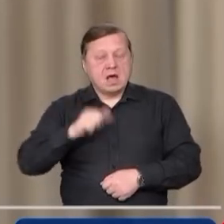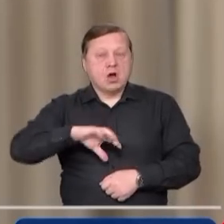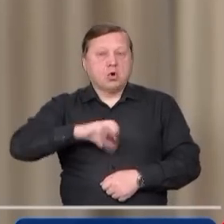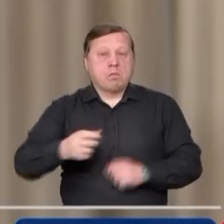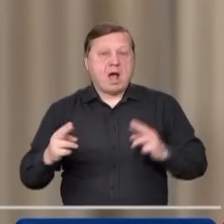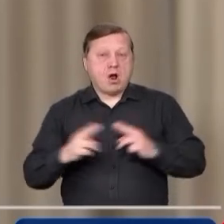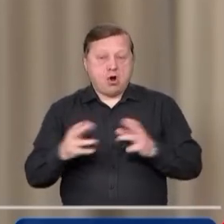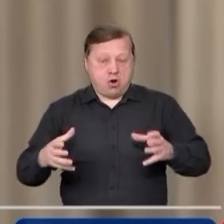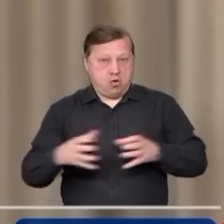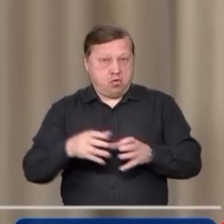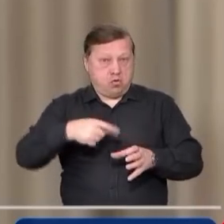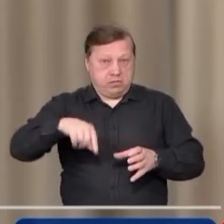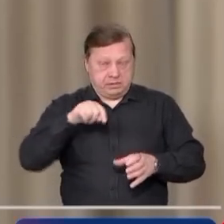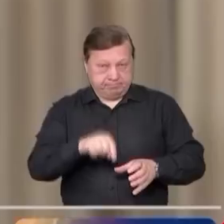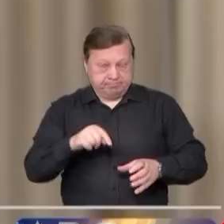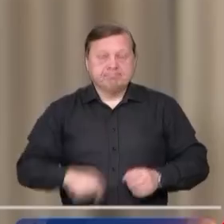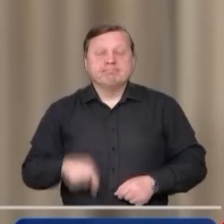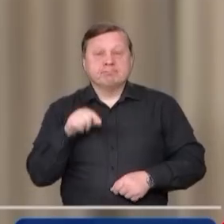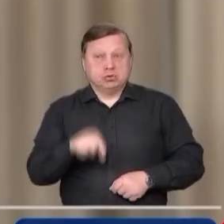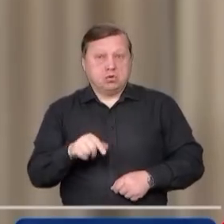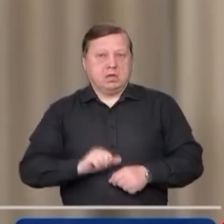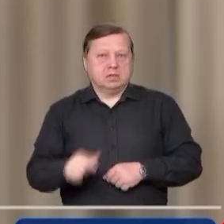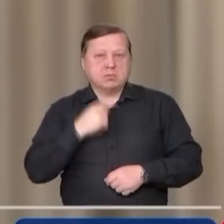i stanowią nowe zobowiązania